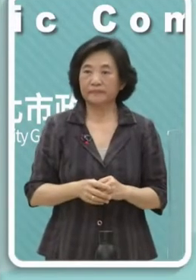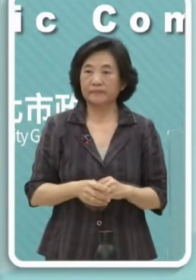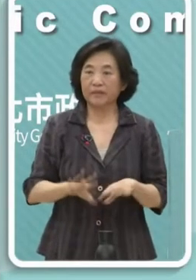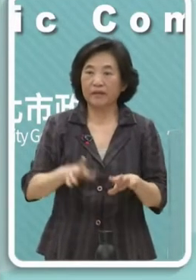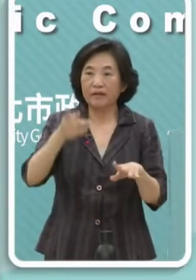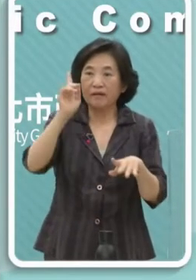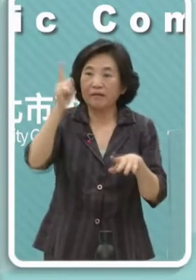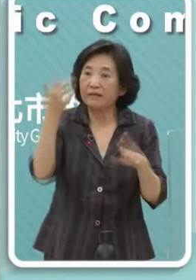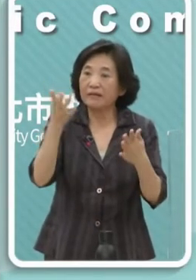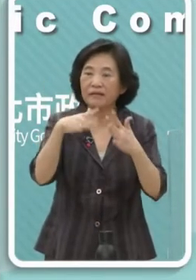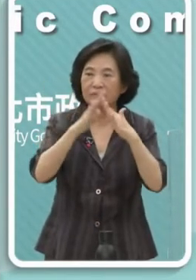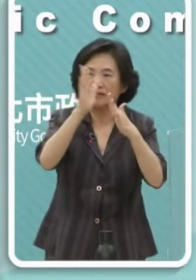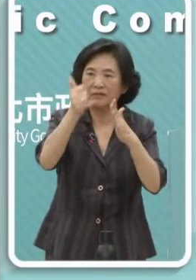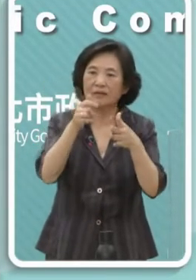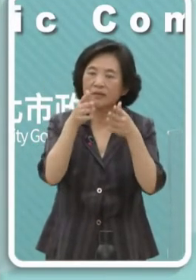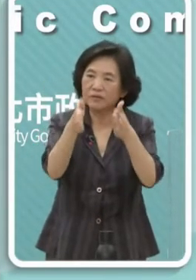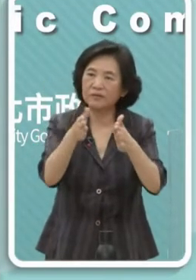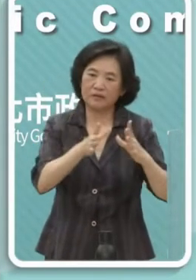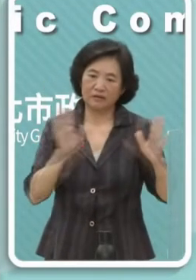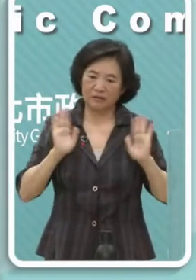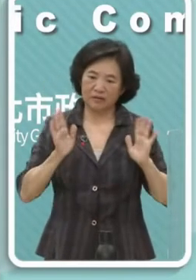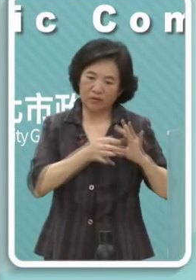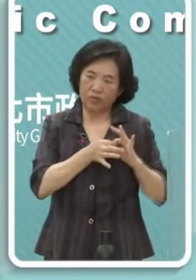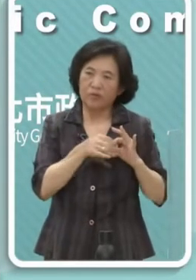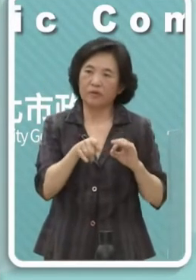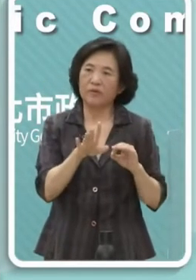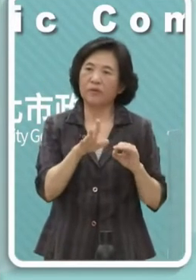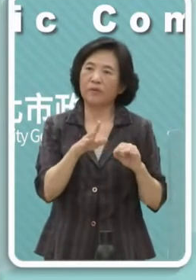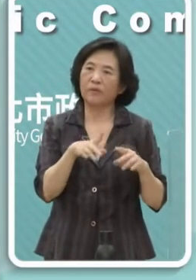市长非常关心这个儿童接种